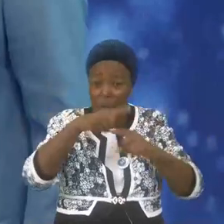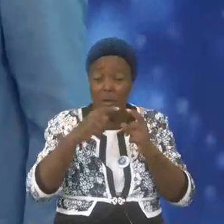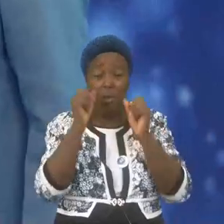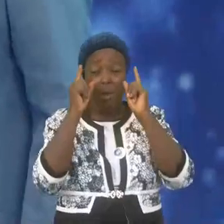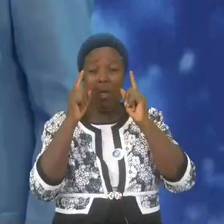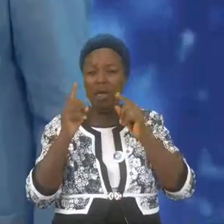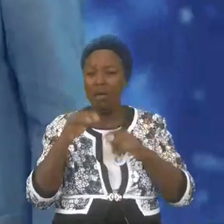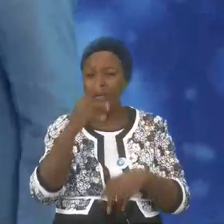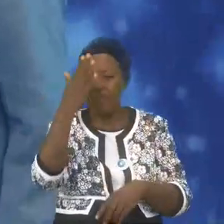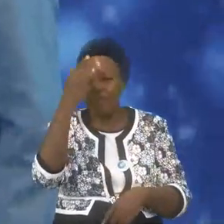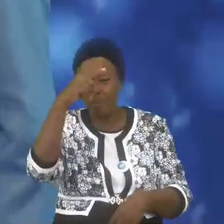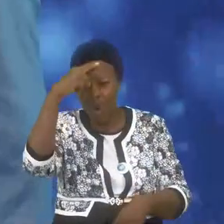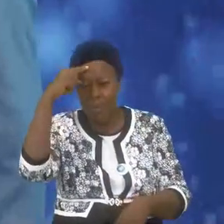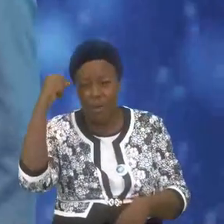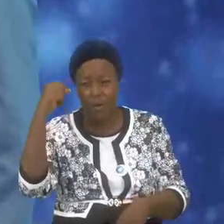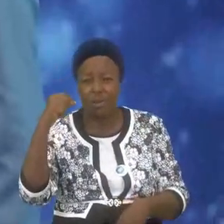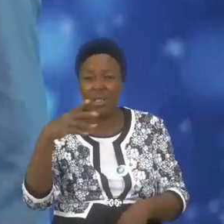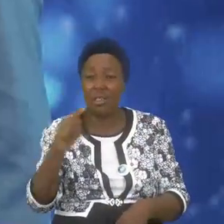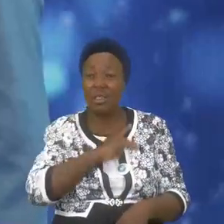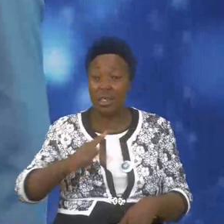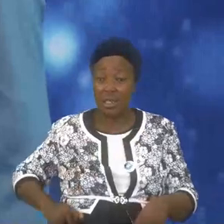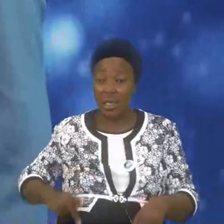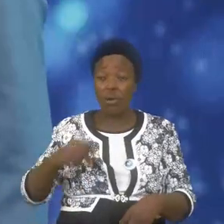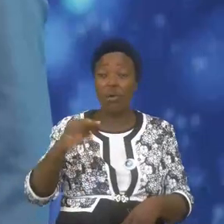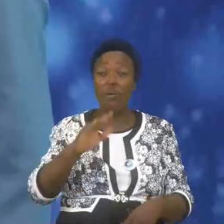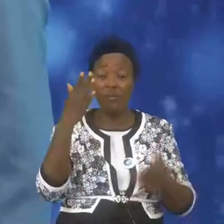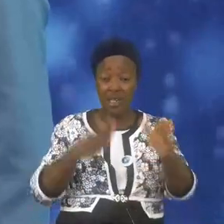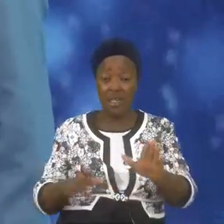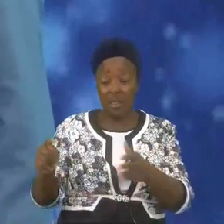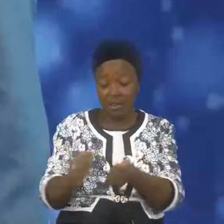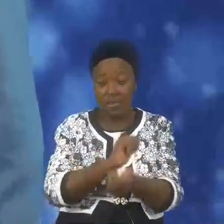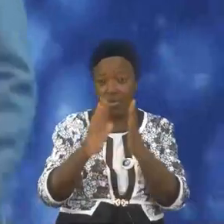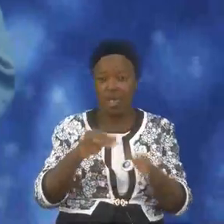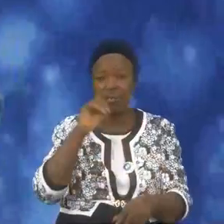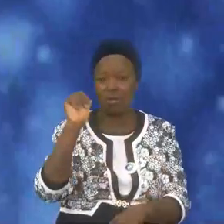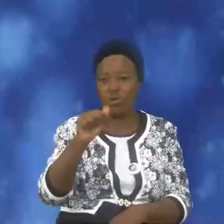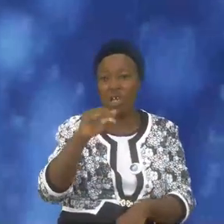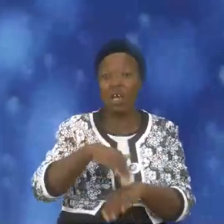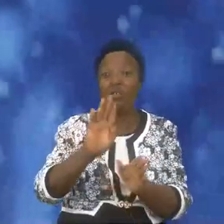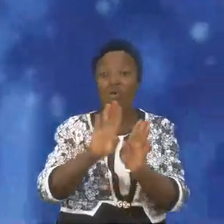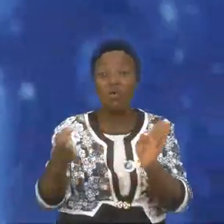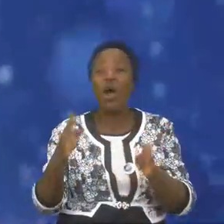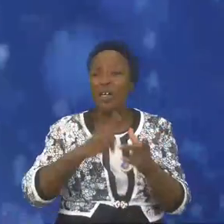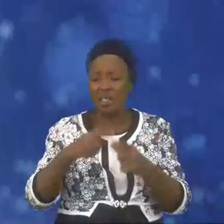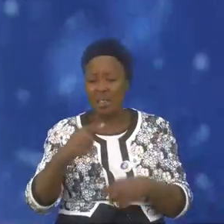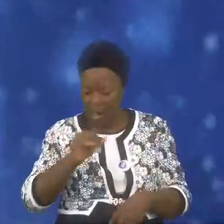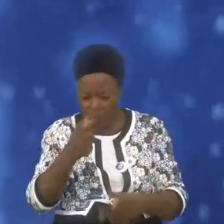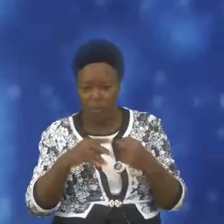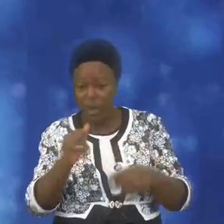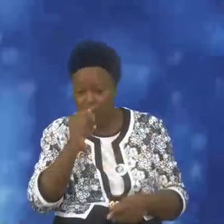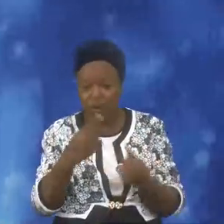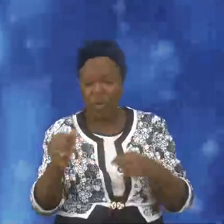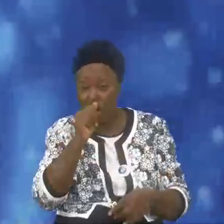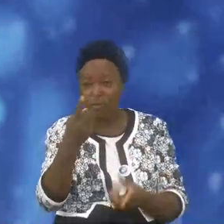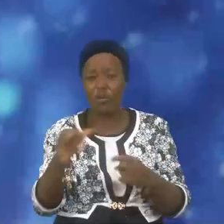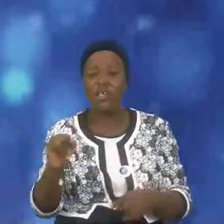que le règne de la mort, le destructeur, il frappe à ta porte et il dit,